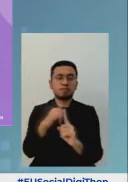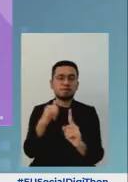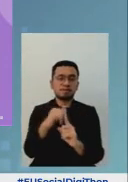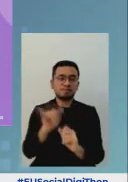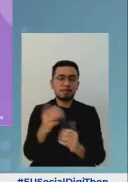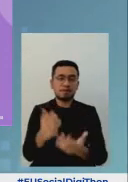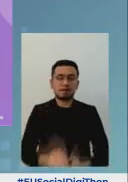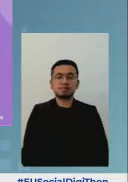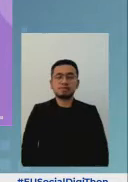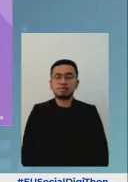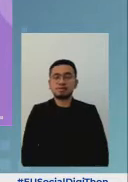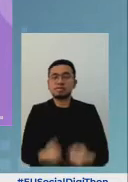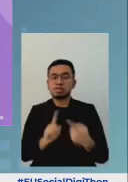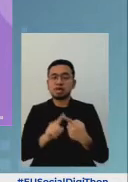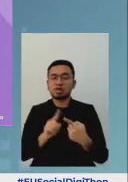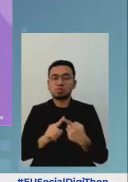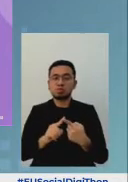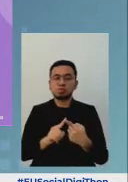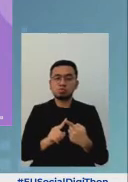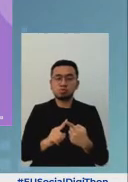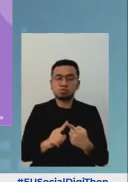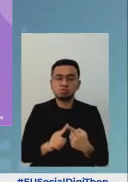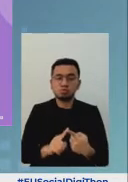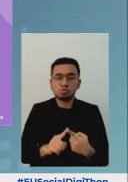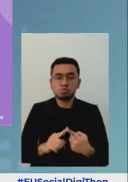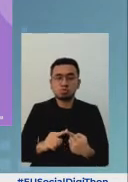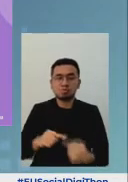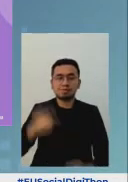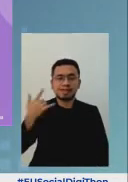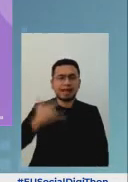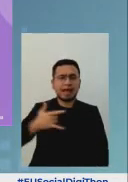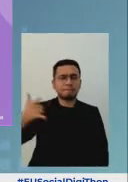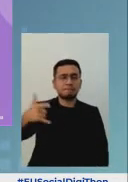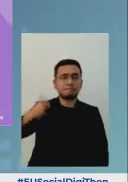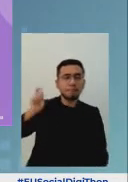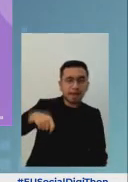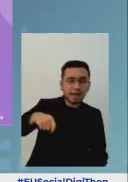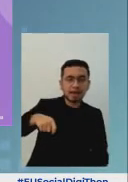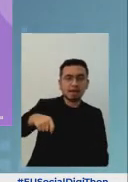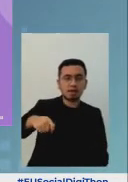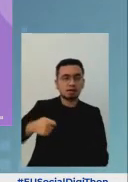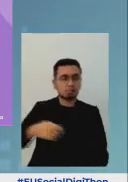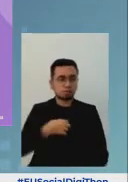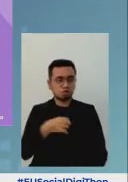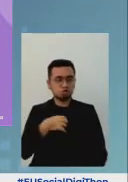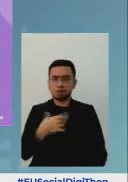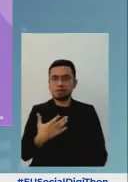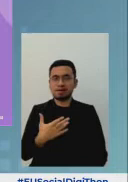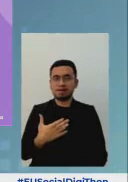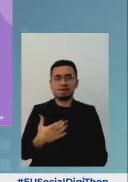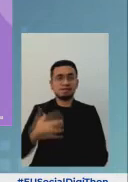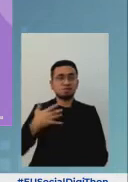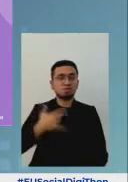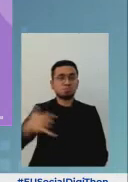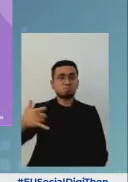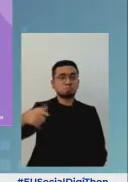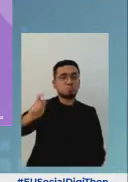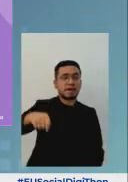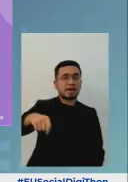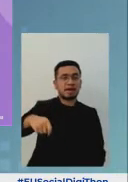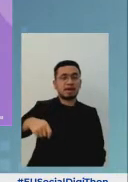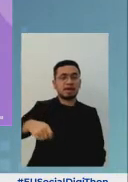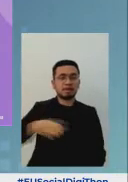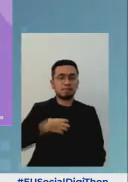kelihatan jelas ya tulisannya, terus menggunakan. Gitu. Jadi terus menggunakan ini maksudnya adalah tahu-tahu tuh